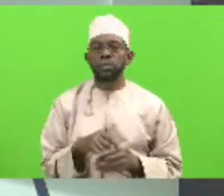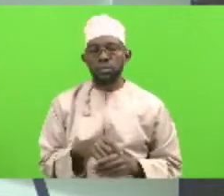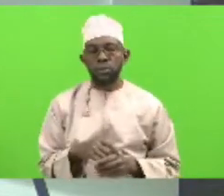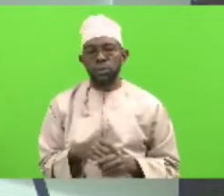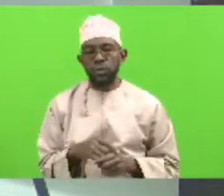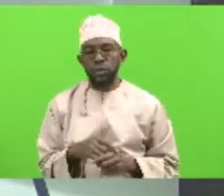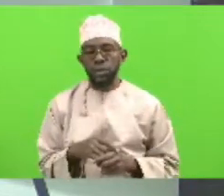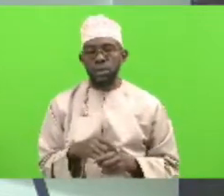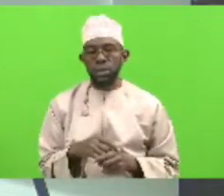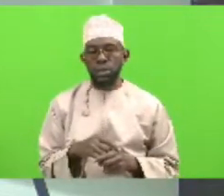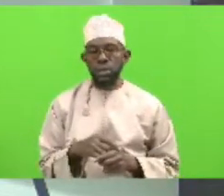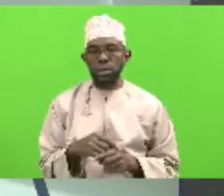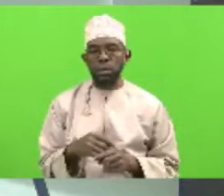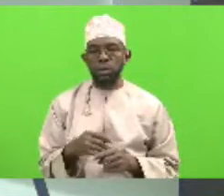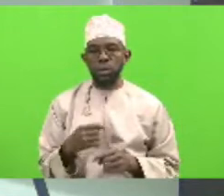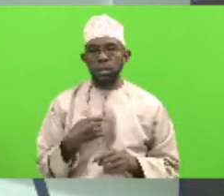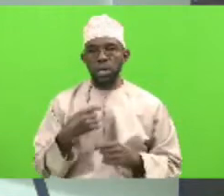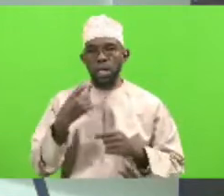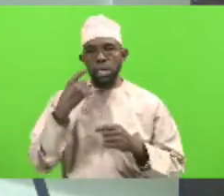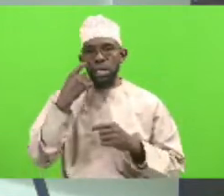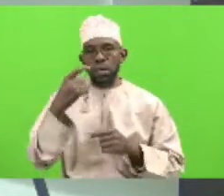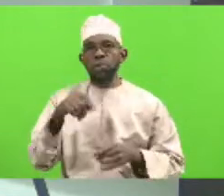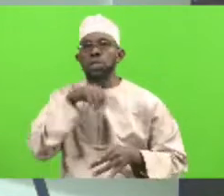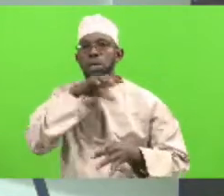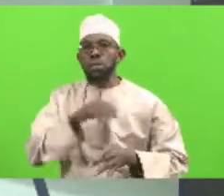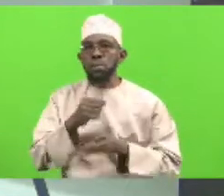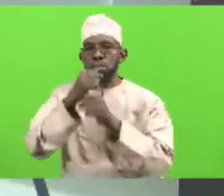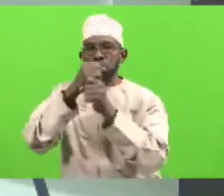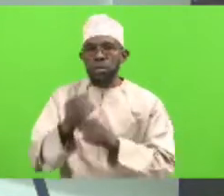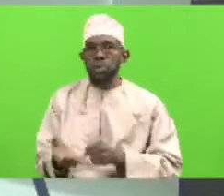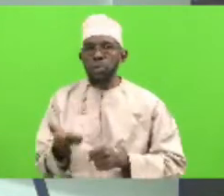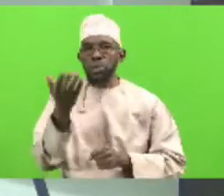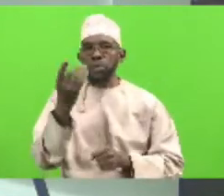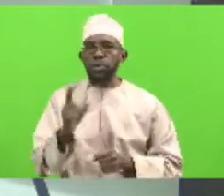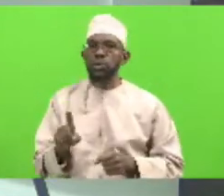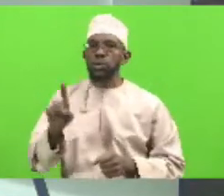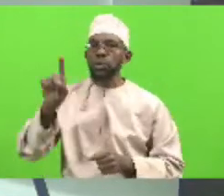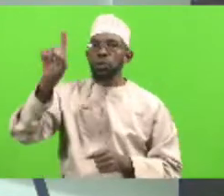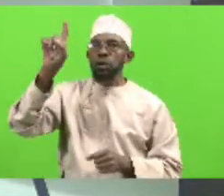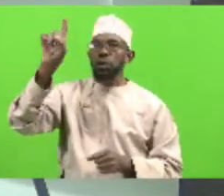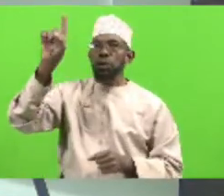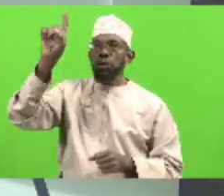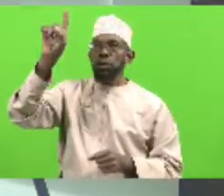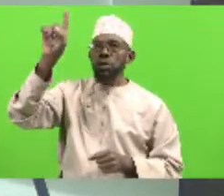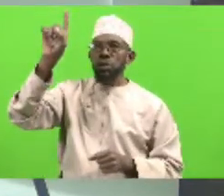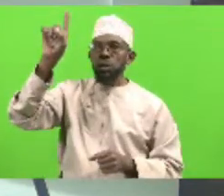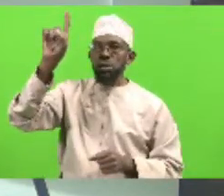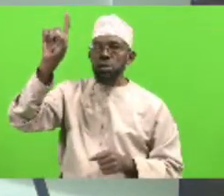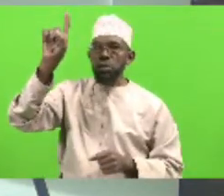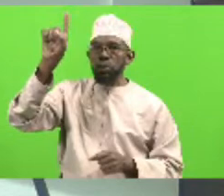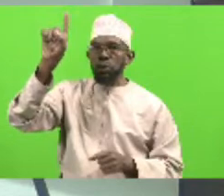الله أشهد أن محمد رسول